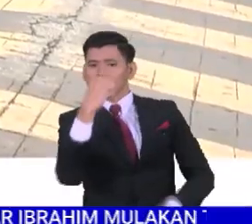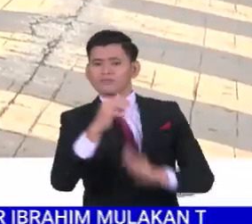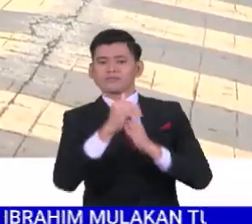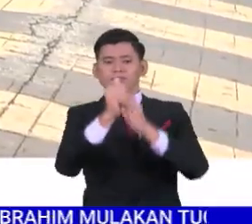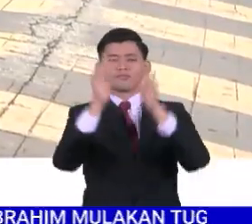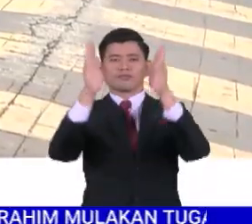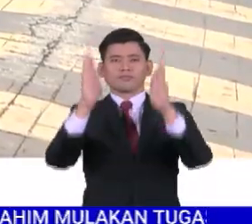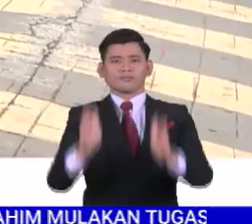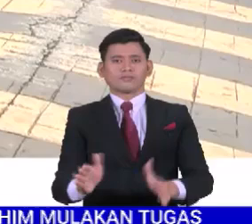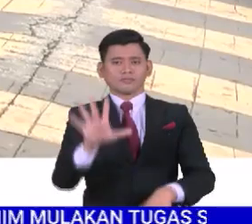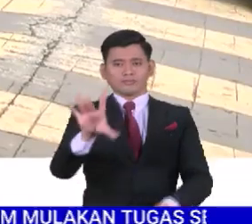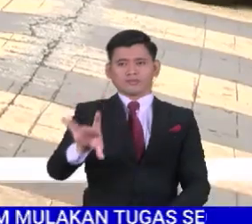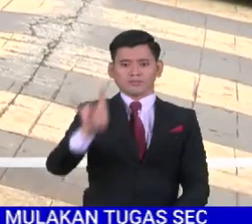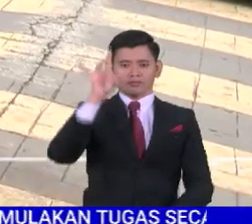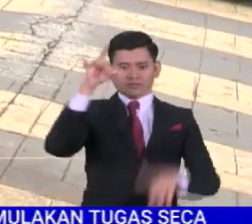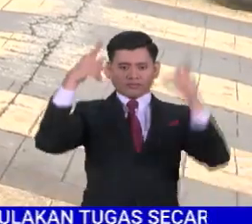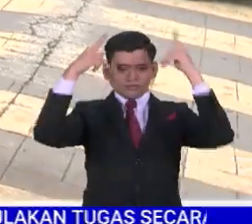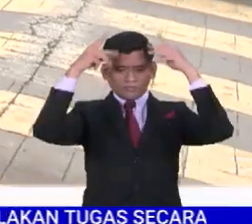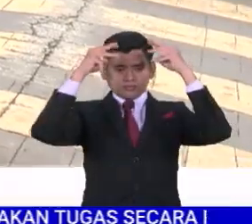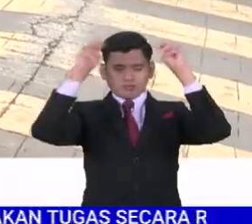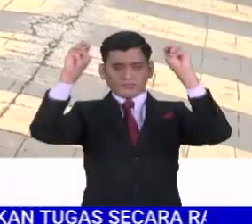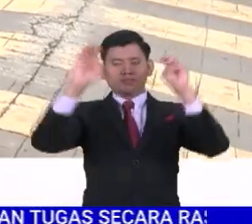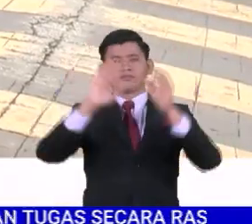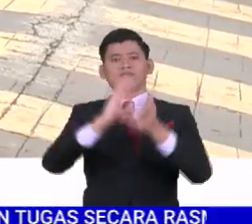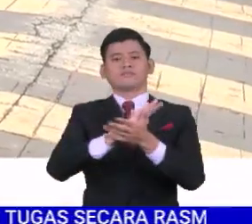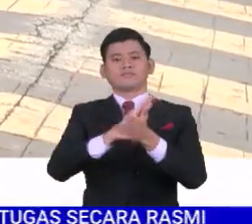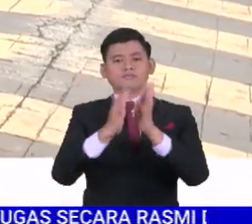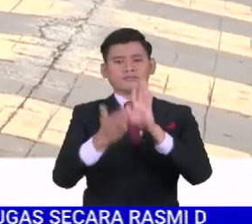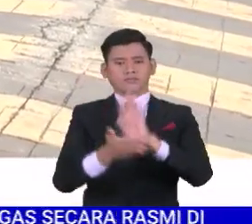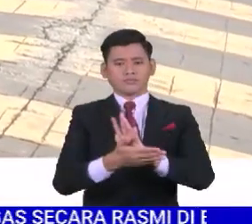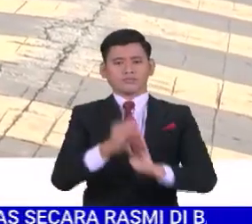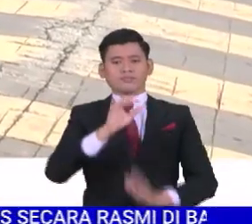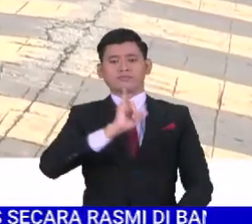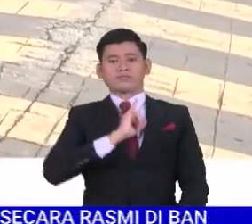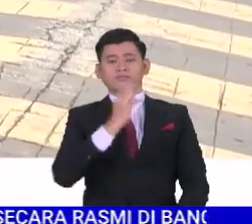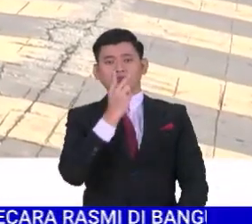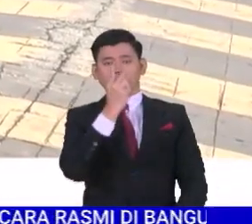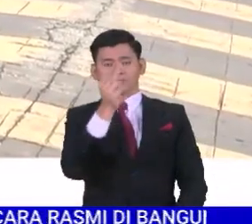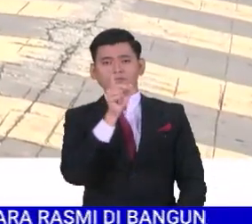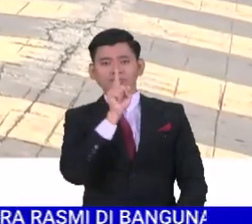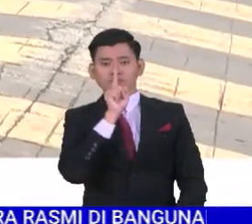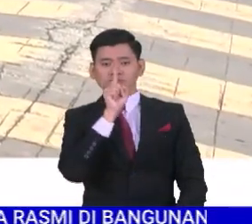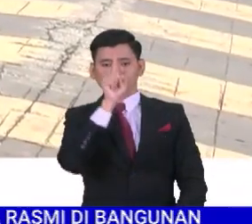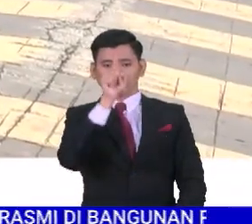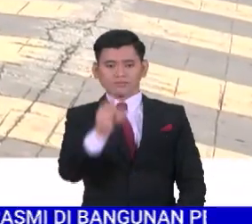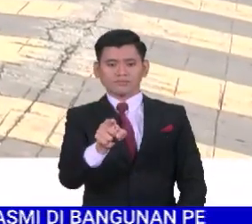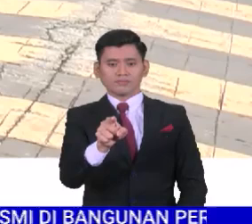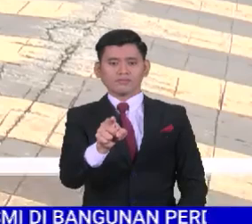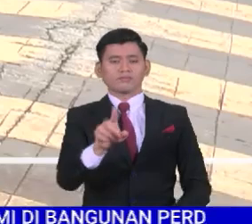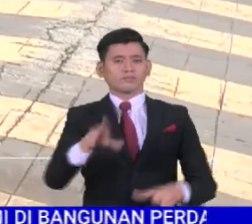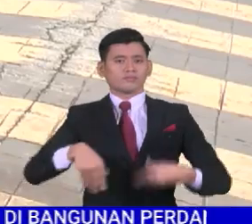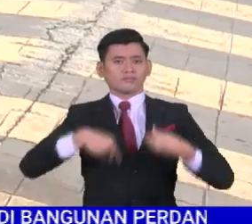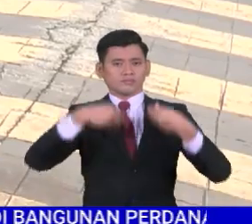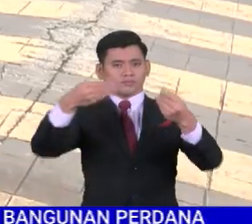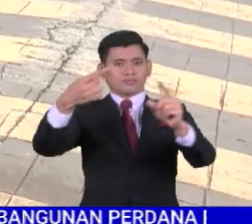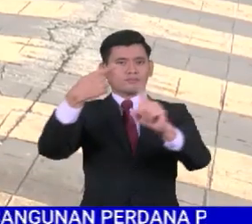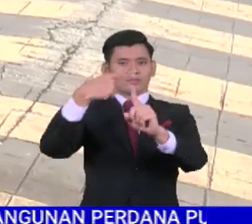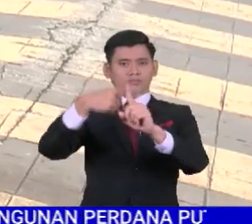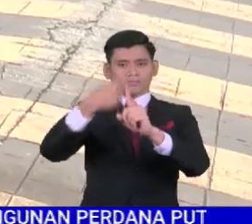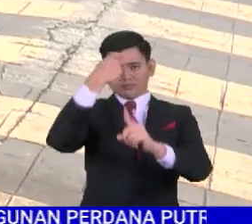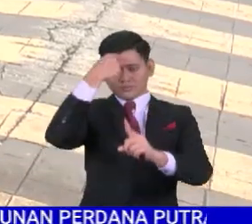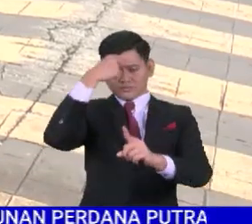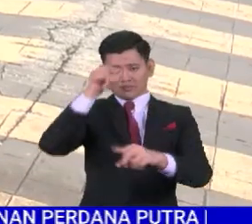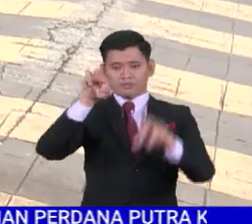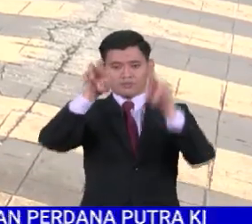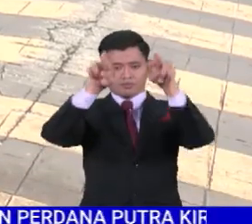Pelantikan Datuk Seri Anwar Ibrahim sebagai Perdana Menteri, saya lihat ia sebagai satu perkara yang sangat baik untuk rakyat Malaysia,